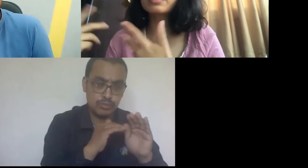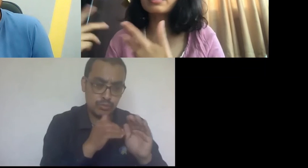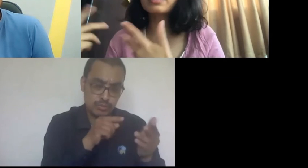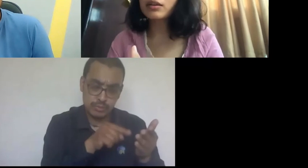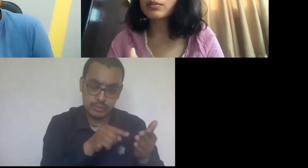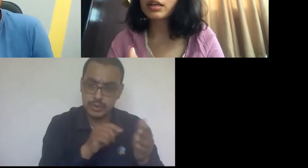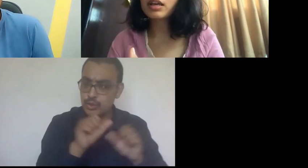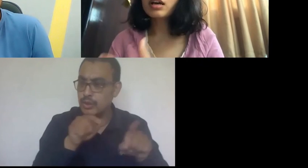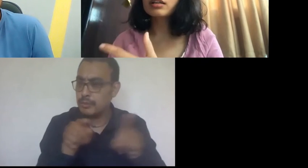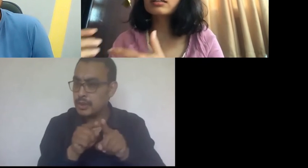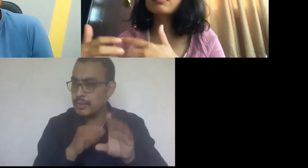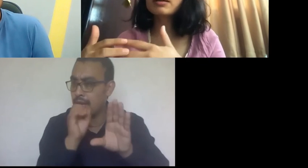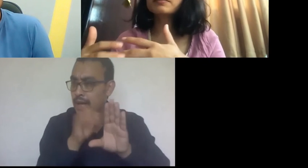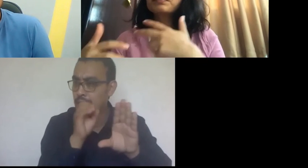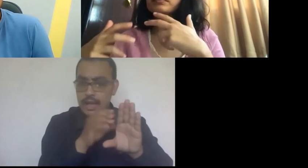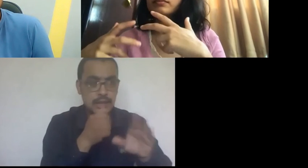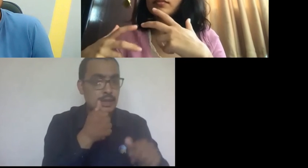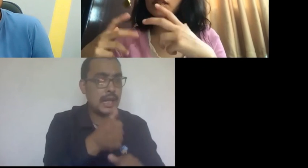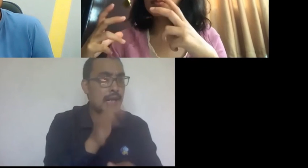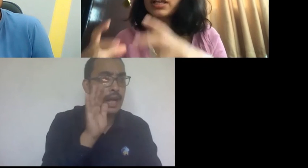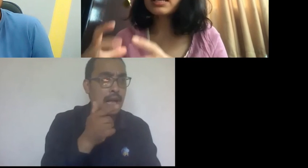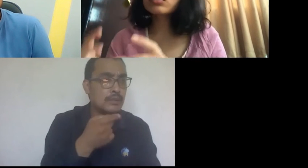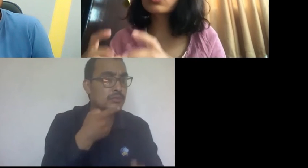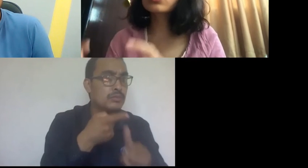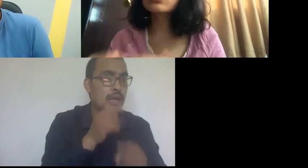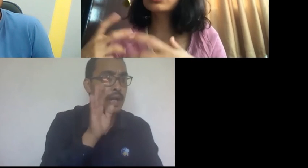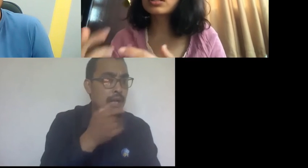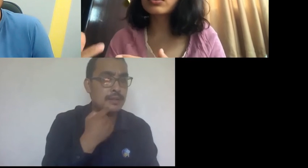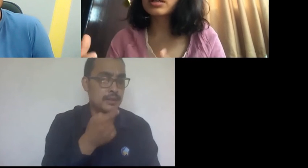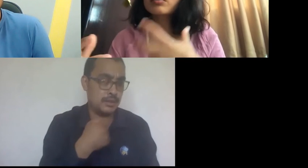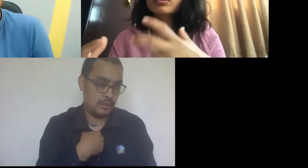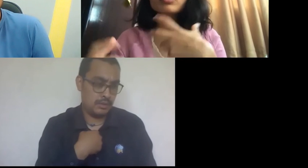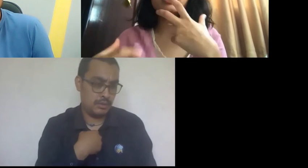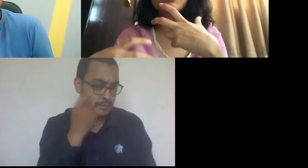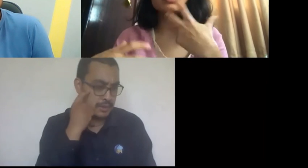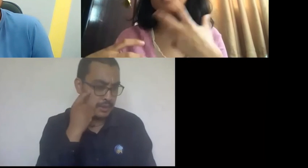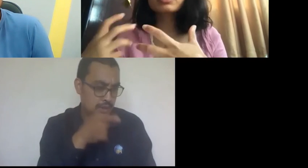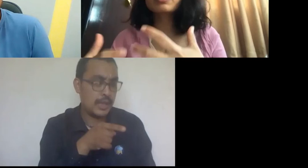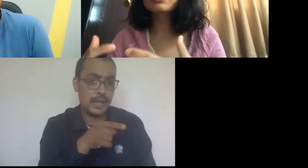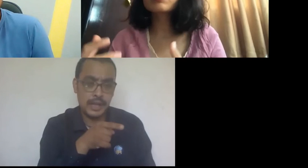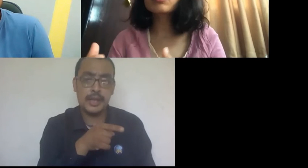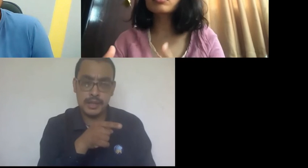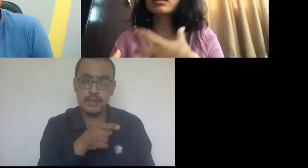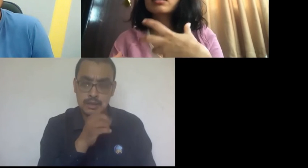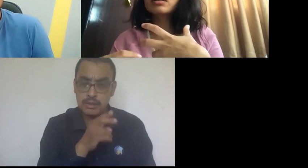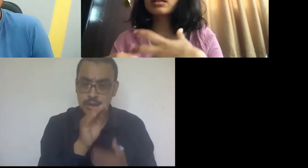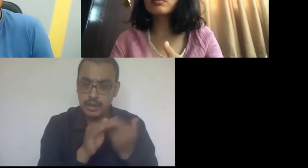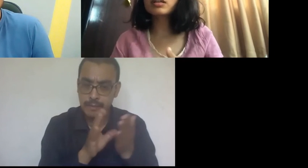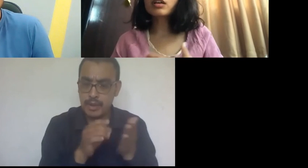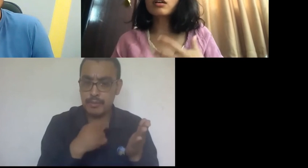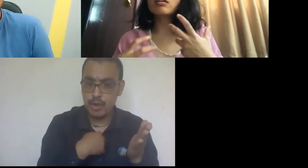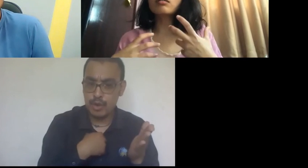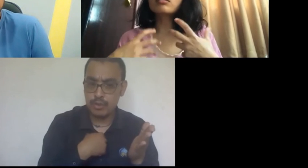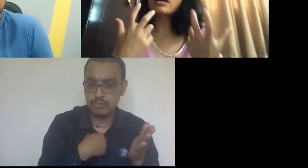पोस्टहरू लाइक्सहरू आएन भने होइन त्यसमा मैले यस्तो सोच्नु ठिक हो कि होइन म यसबाट चाहिँ म हुन्छ नि